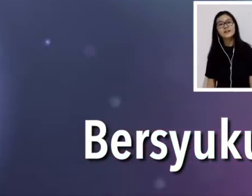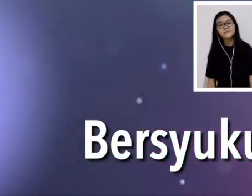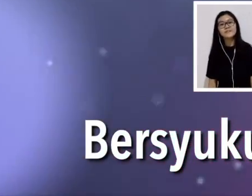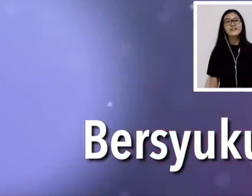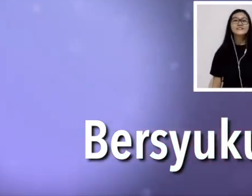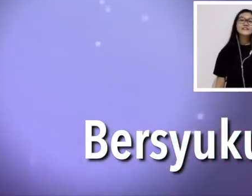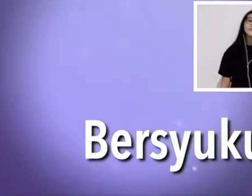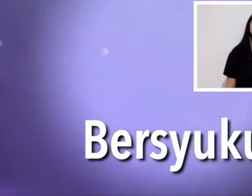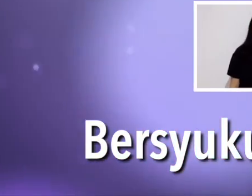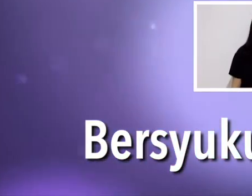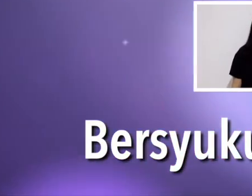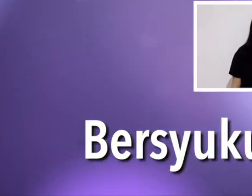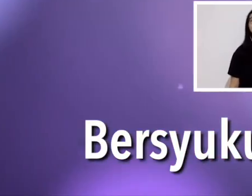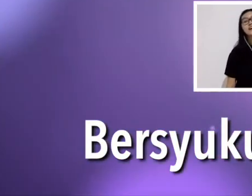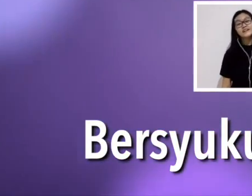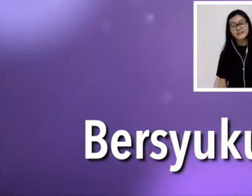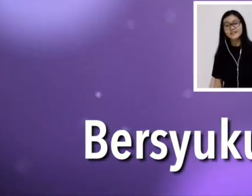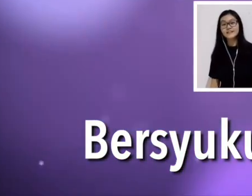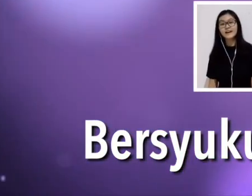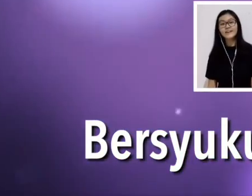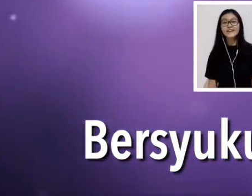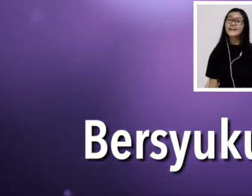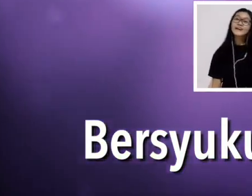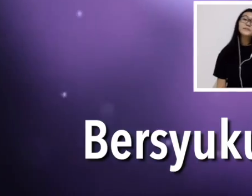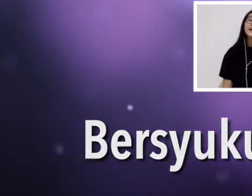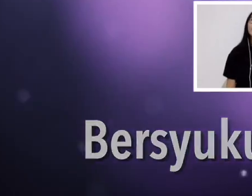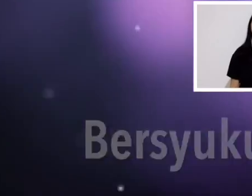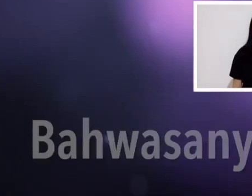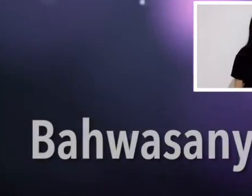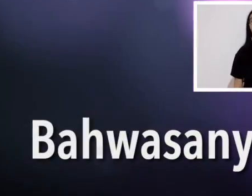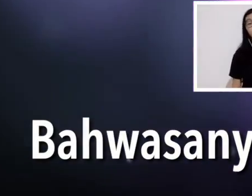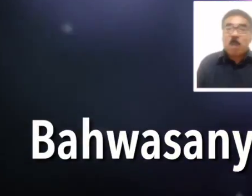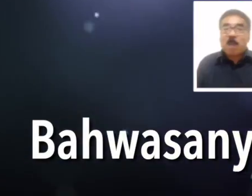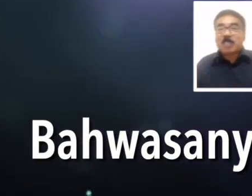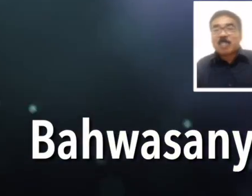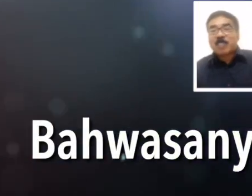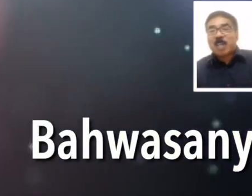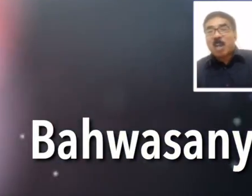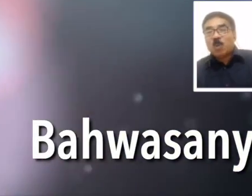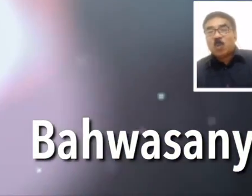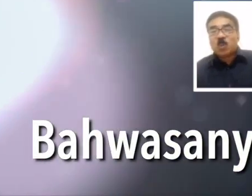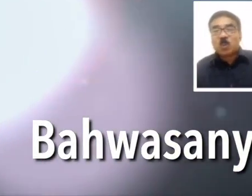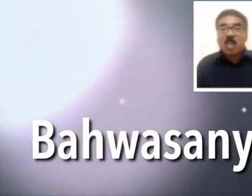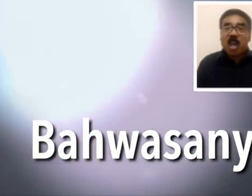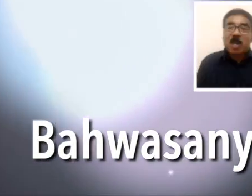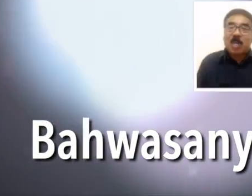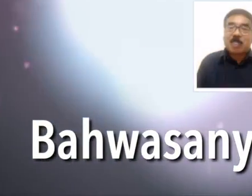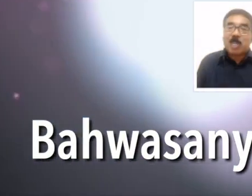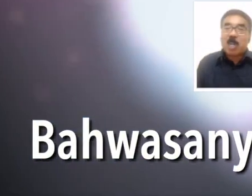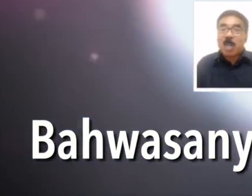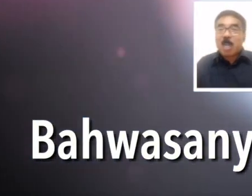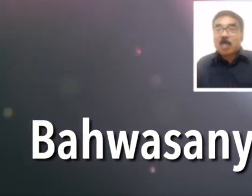Bersyukurlah pada Tuhan, karena Ia baik, bahwasannya untuk